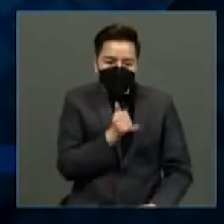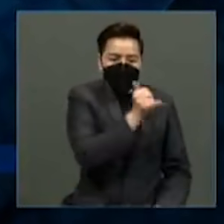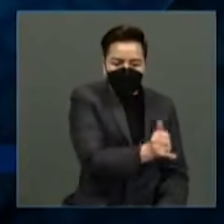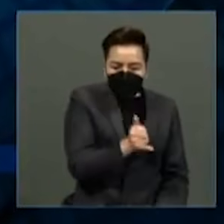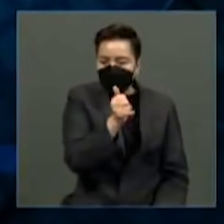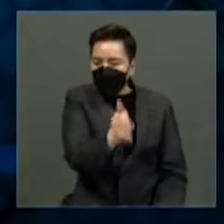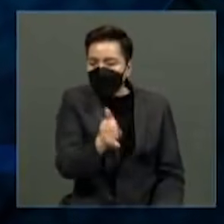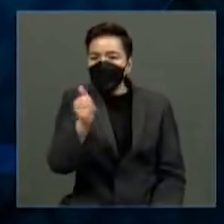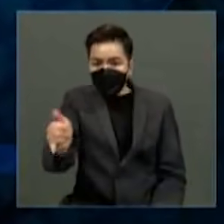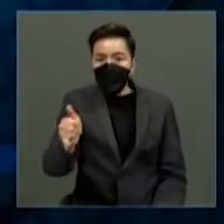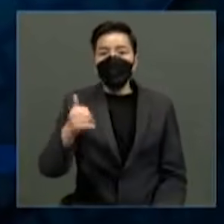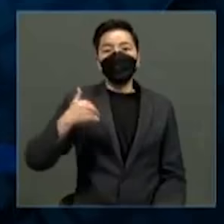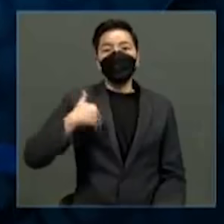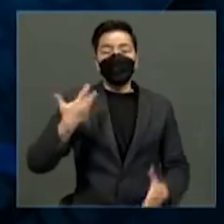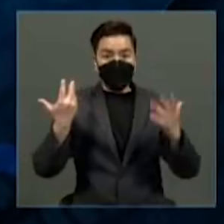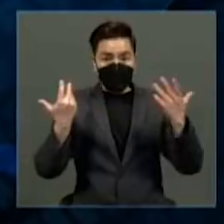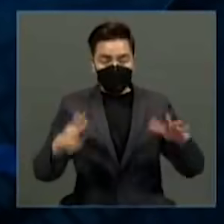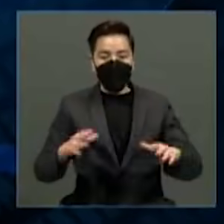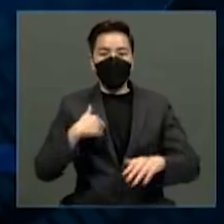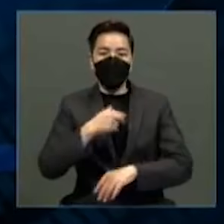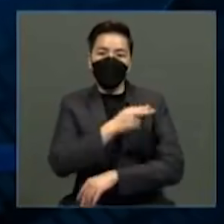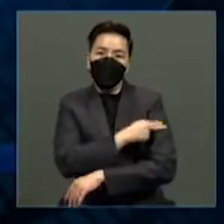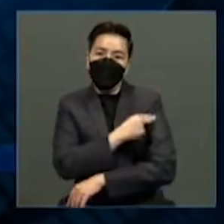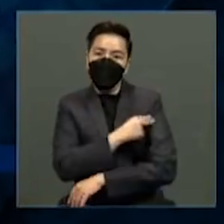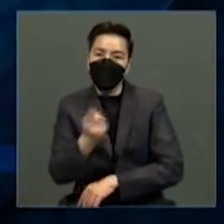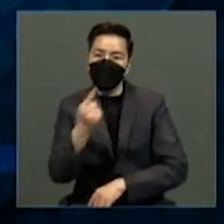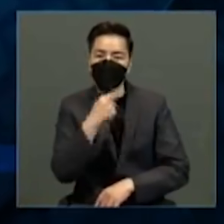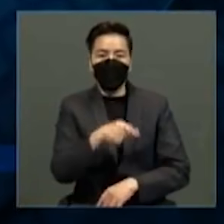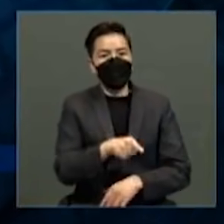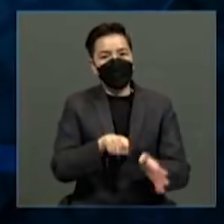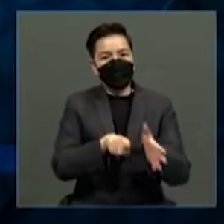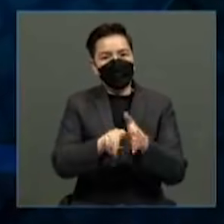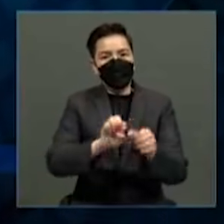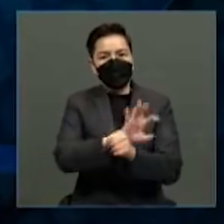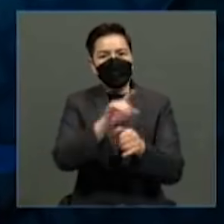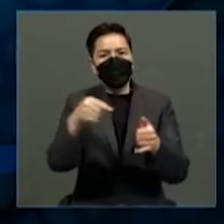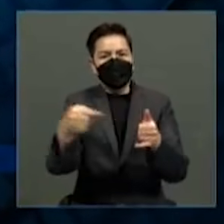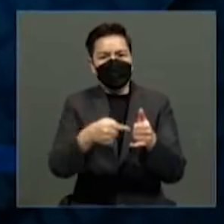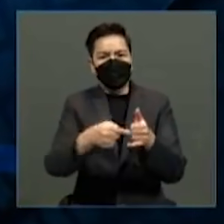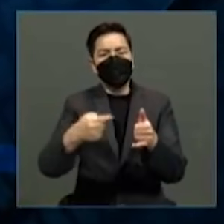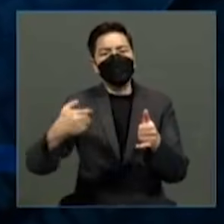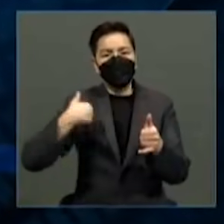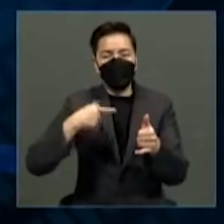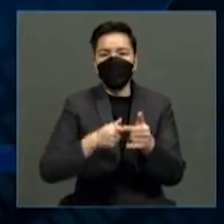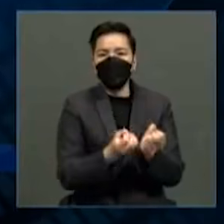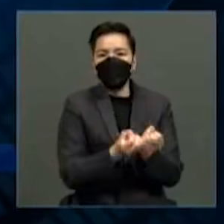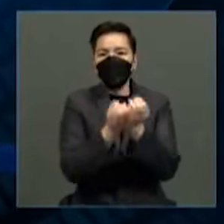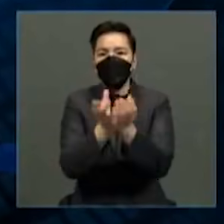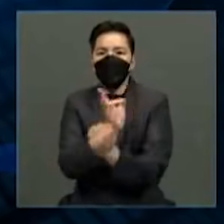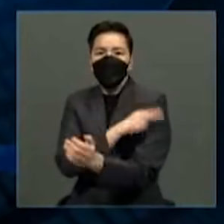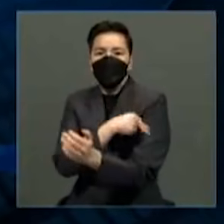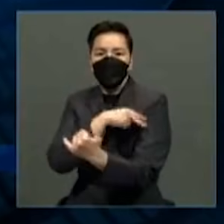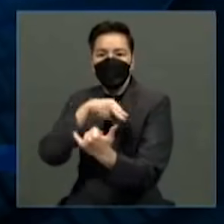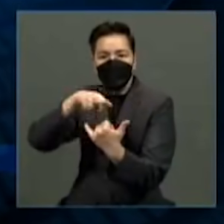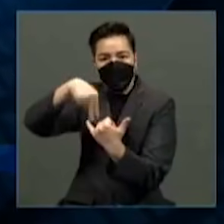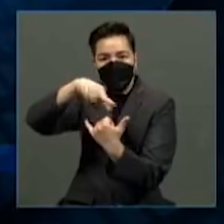จนกระทั่งได้รับการวินิจฉัยว่าเป็นโรคติดเชื้อโควิด-19 นะครับแล้วก็ส่งไปรักษาตัวอยู่ที่โรง